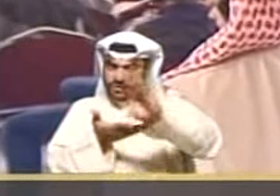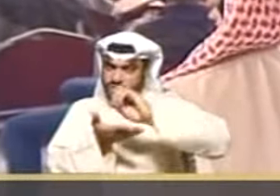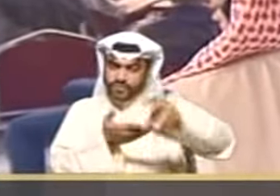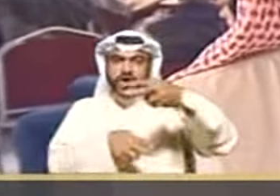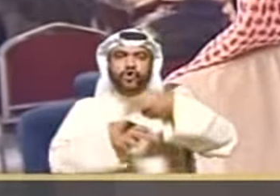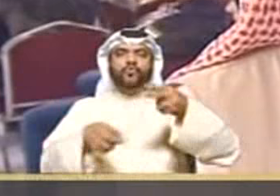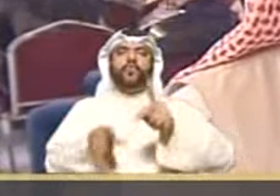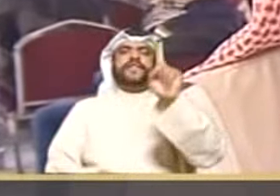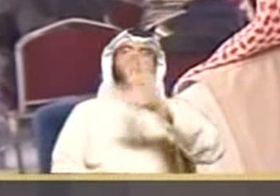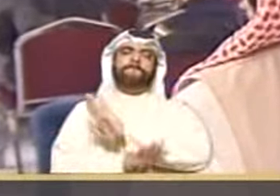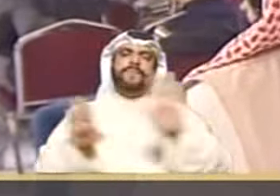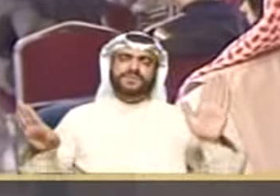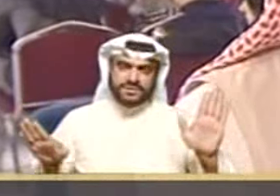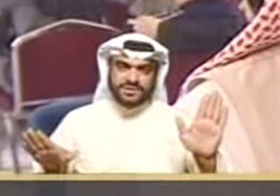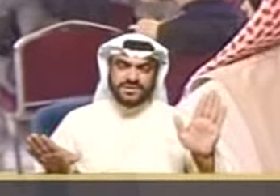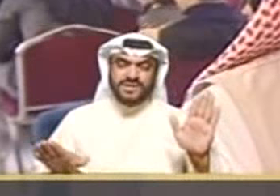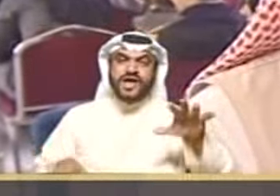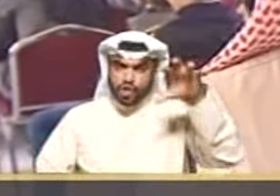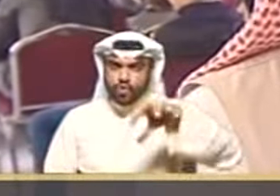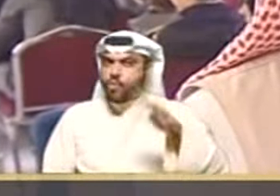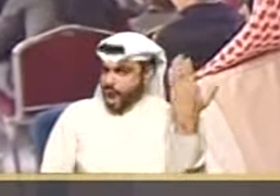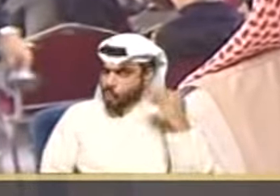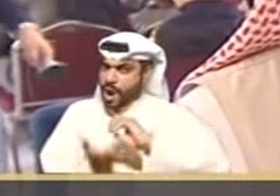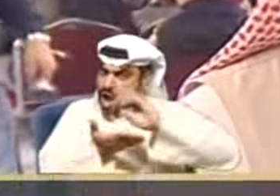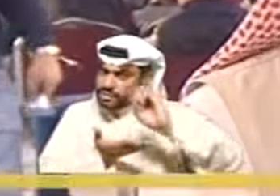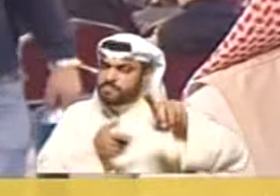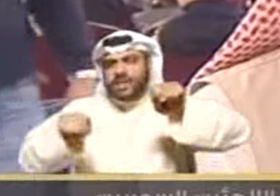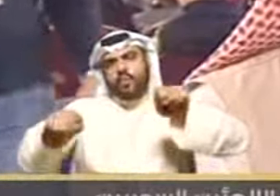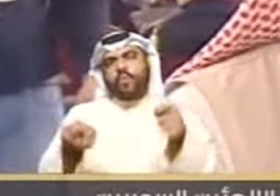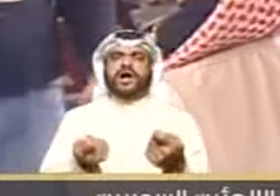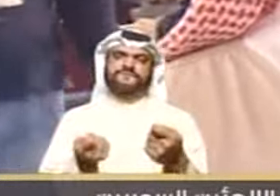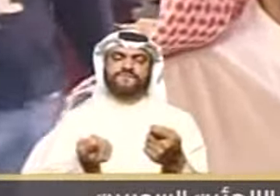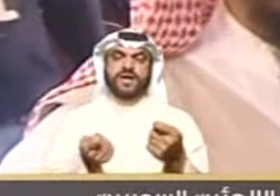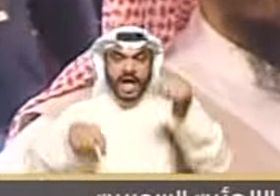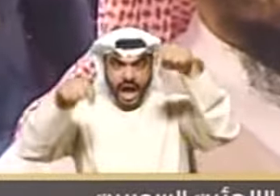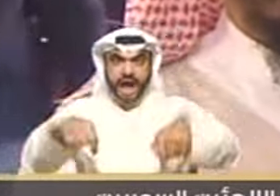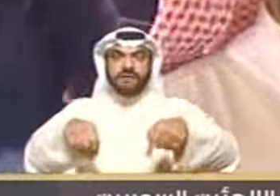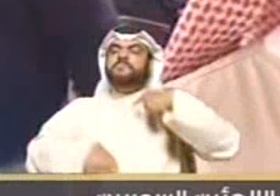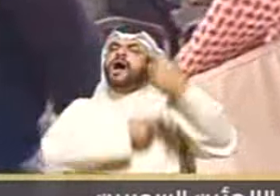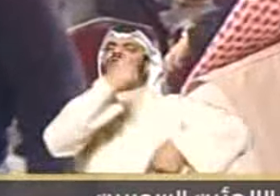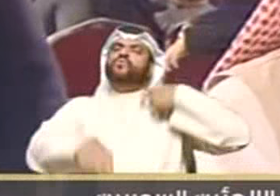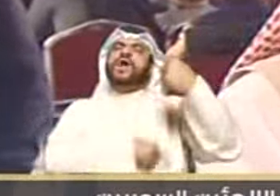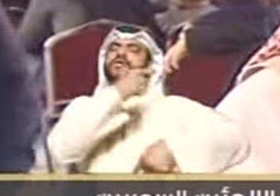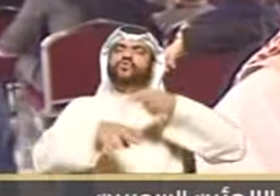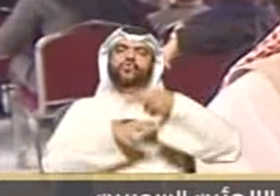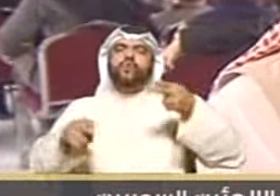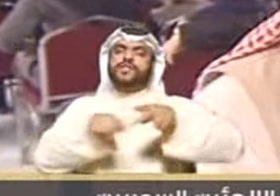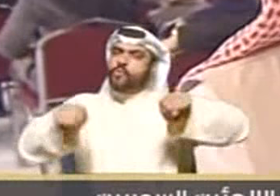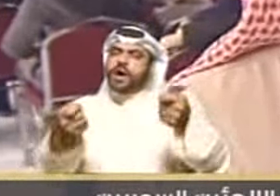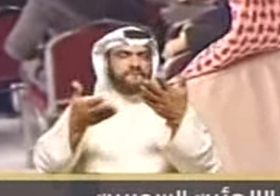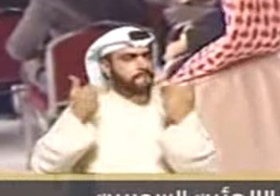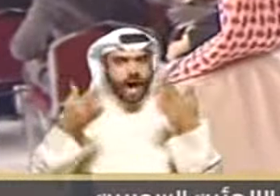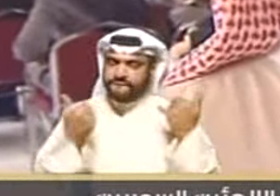صدقا هي دولة الكويت، يعني هذا على أرض الواقع، يعني في من شمالها لجنوبها من شرقها لغربها. عندنا طبعا بنحكي احنا على